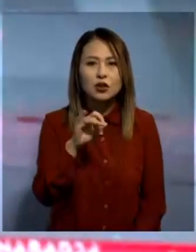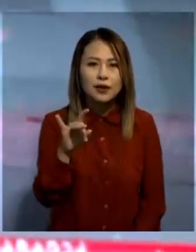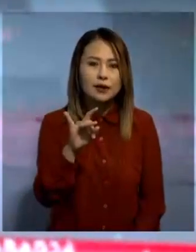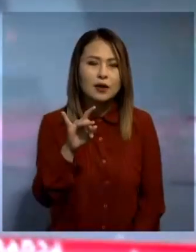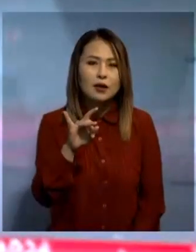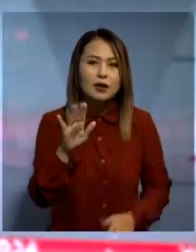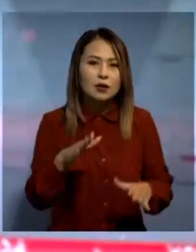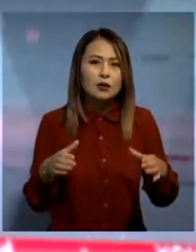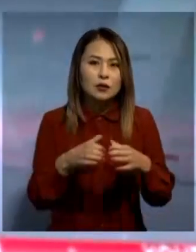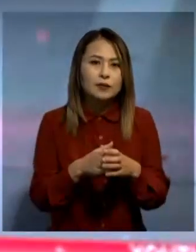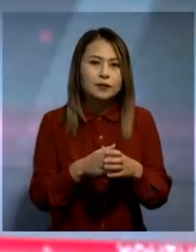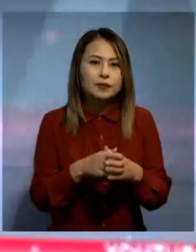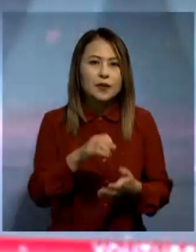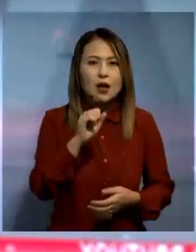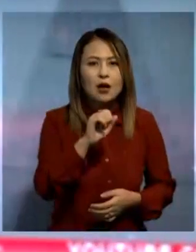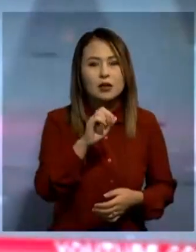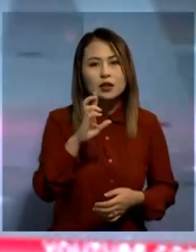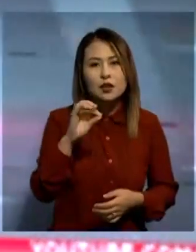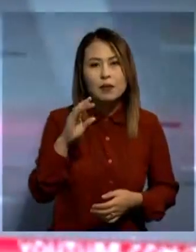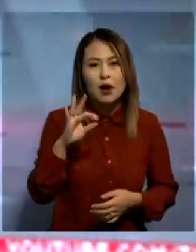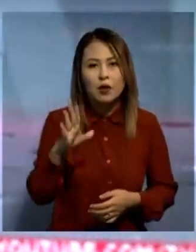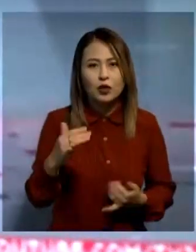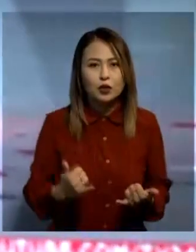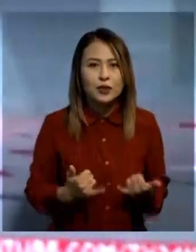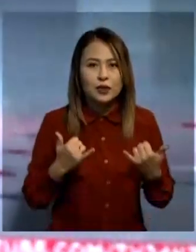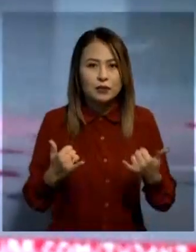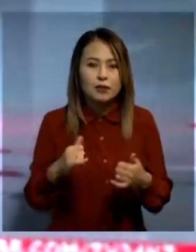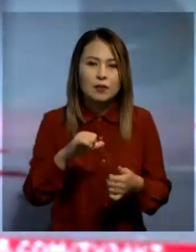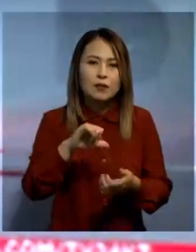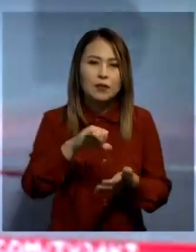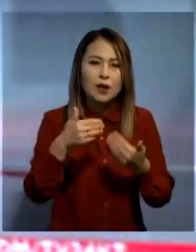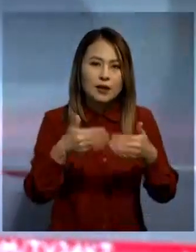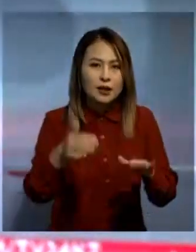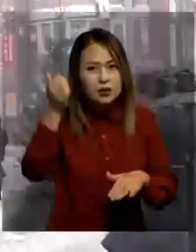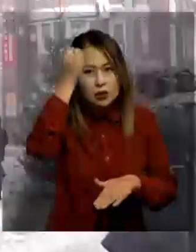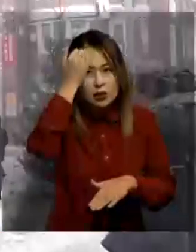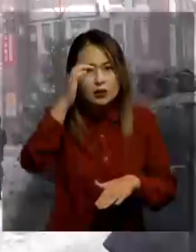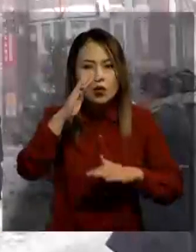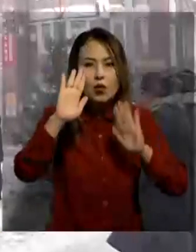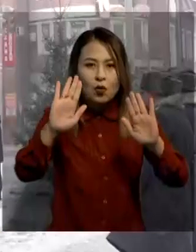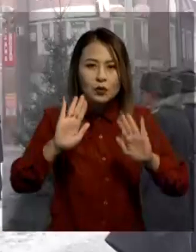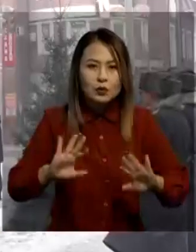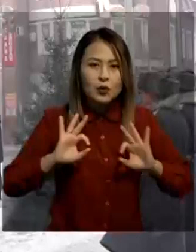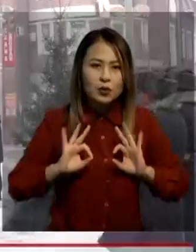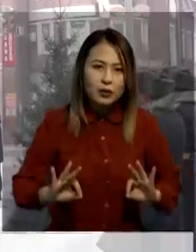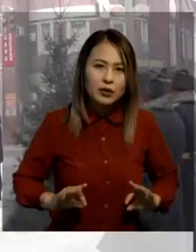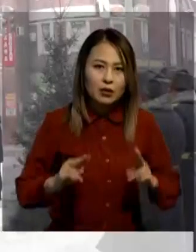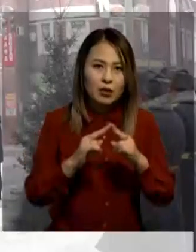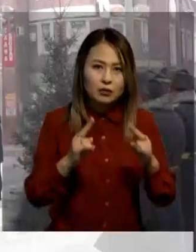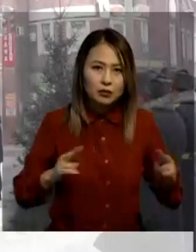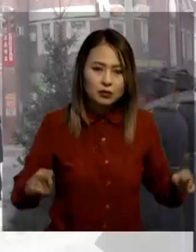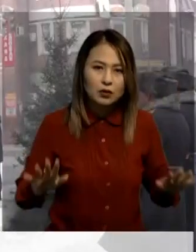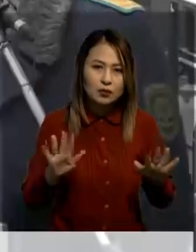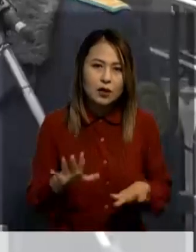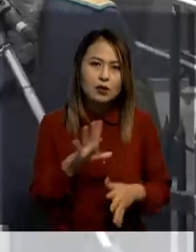Қызылжарда Кеңес одағының батыры Амсадық Әбді Жаппаровтың құрметіне арналған мемориал ашылды. Ескерткіш тақтасы осы прокуратура ғимаратының